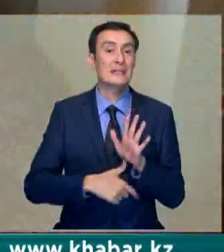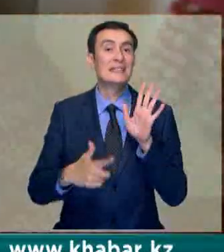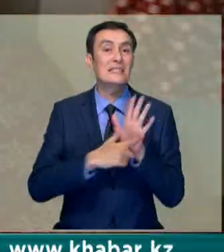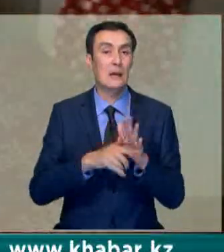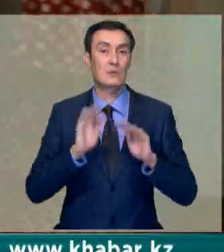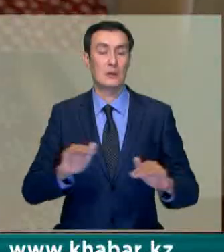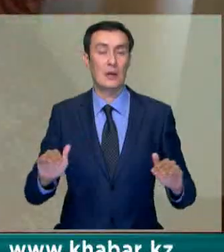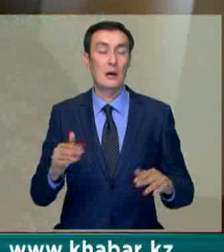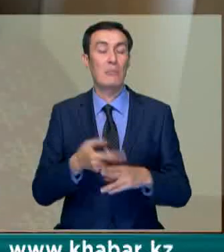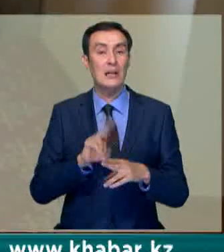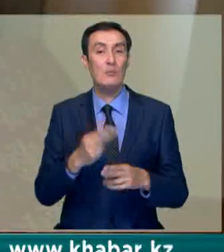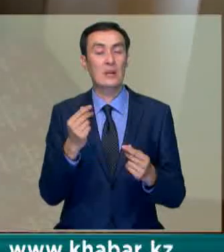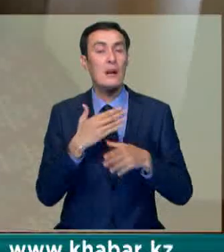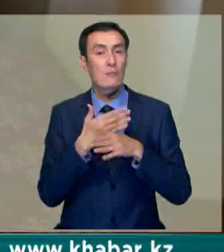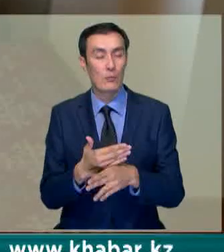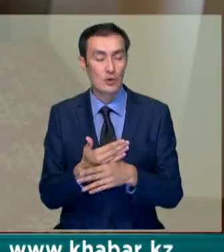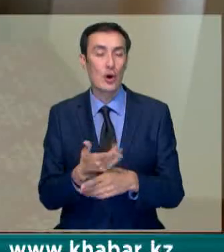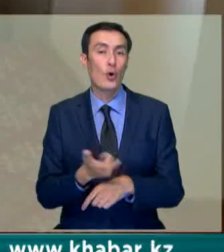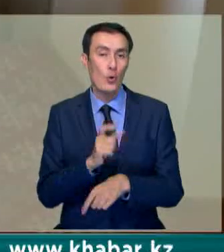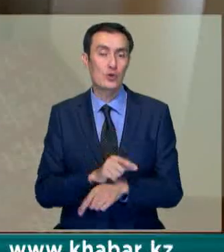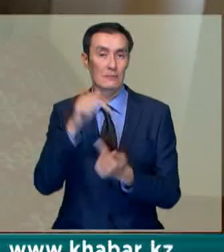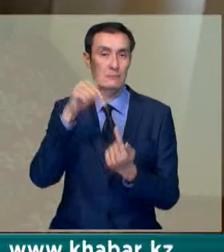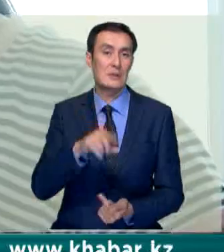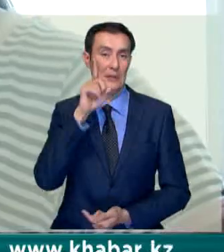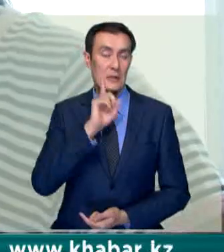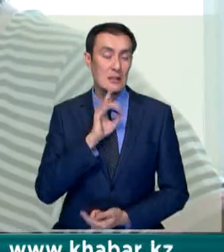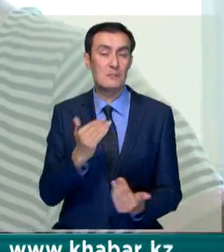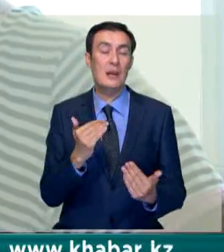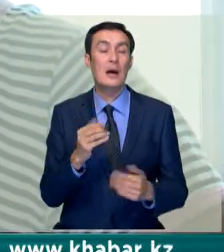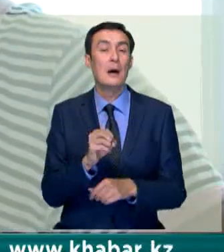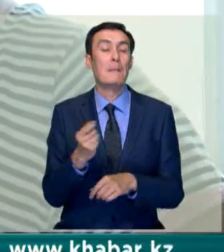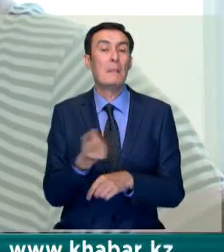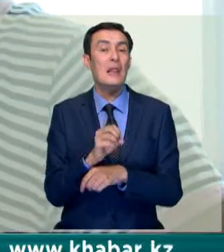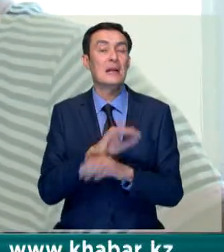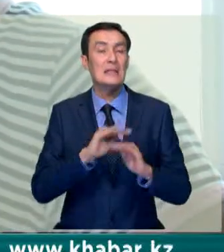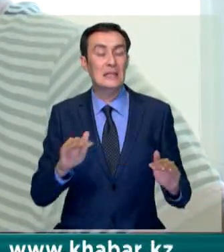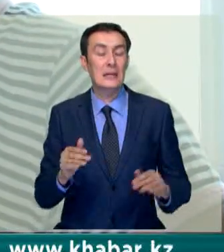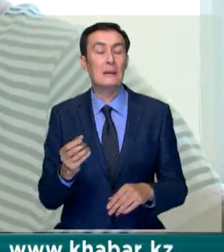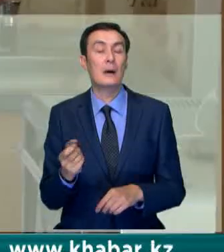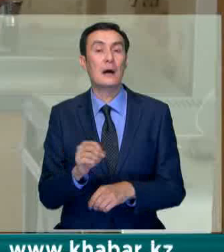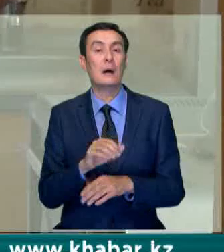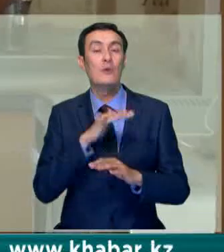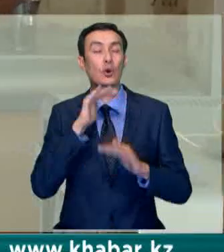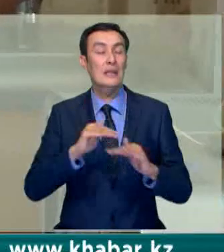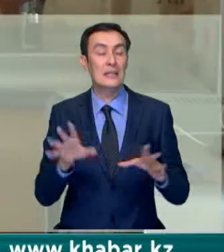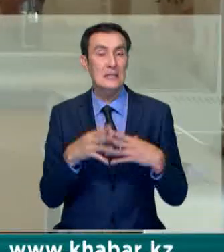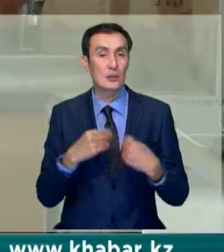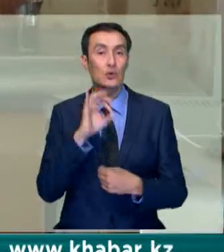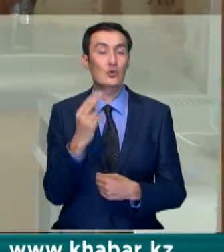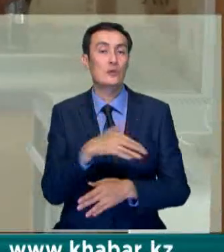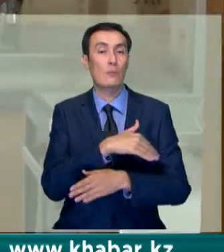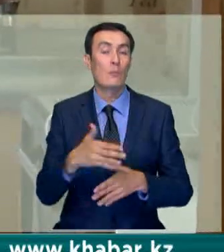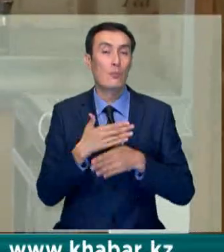детей. Материальная помощь оказалась как раз кстати. Сейчас многодетные и малообеспеченные семьи также могут подать документы на социальную